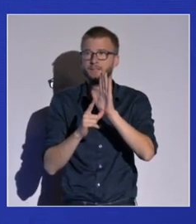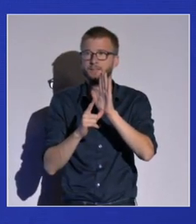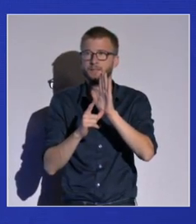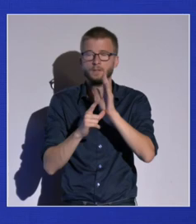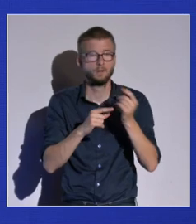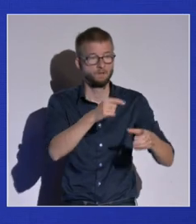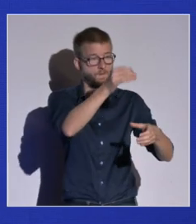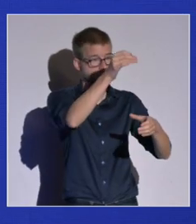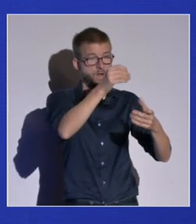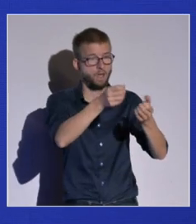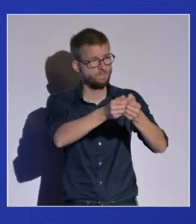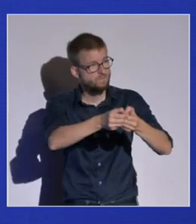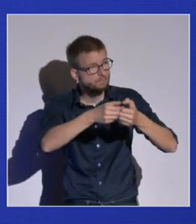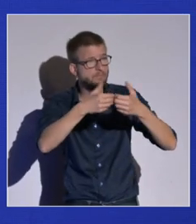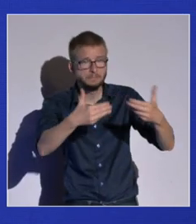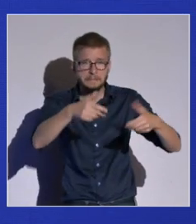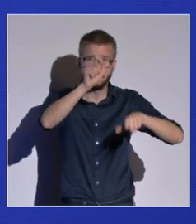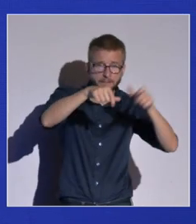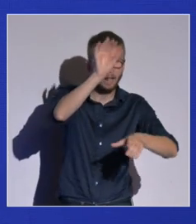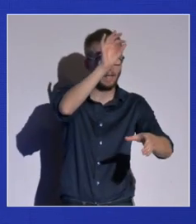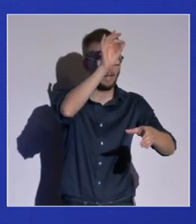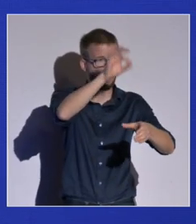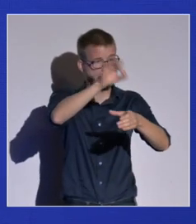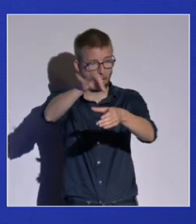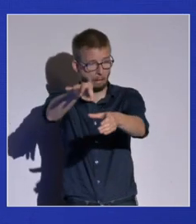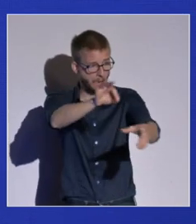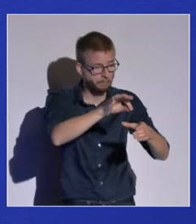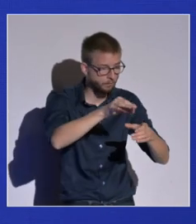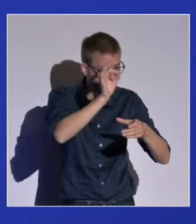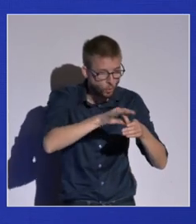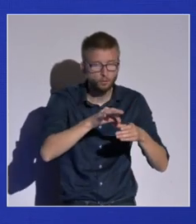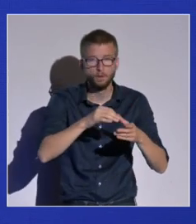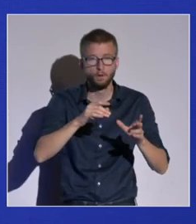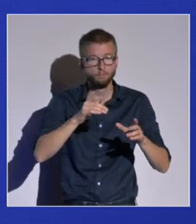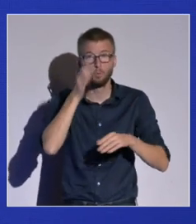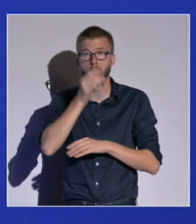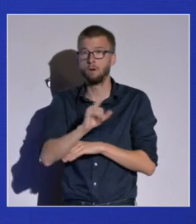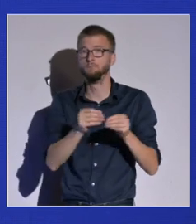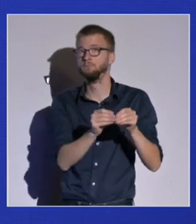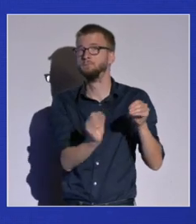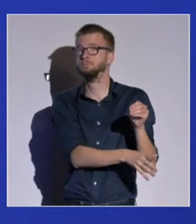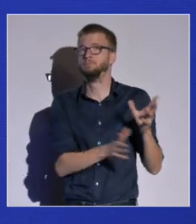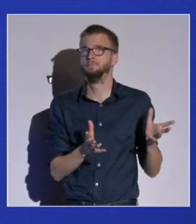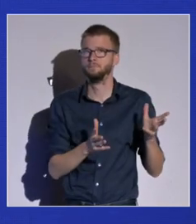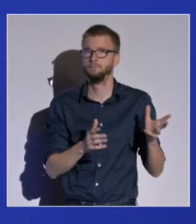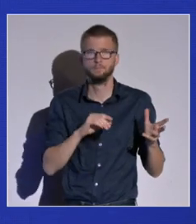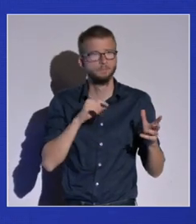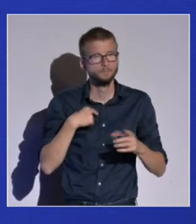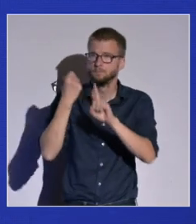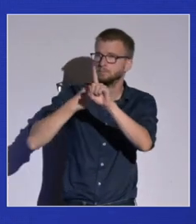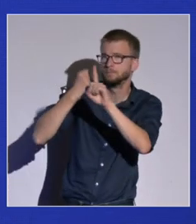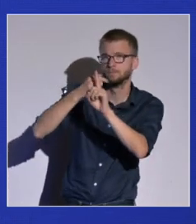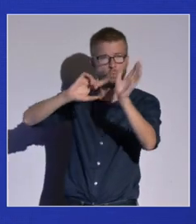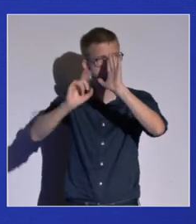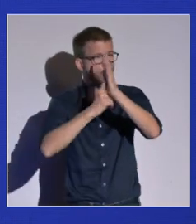le suffrage d'un très grand nombre d'électeurs n'est pas pris en compte. Nous défendons le droit de tous les électeurs à